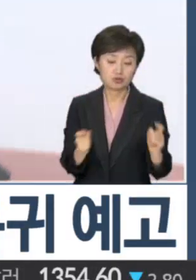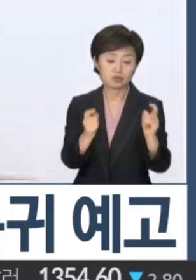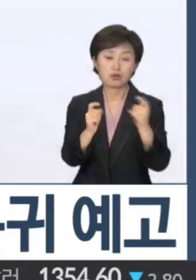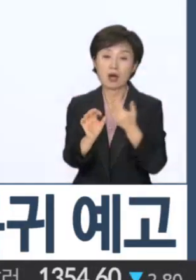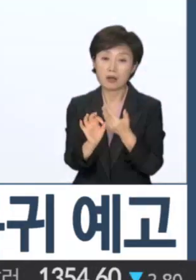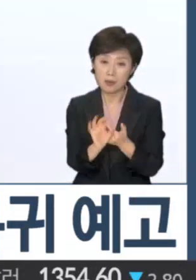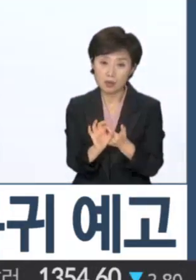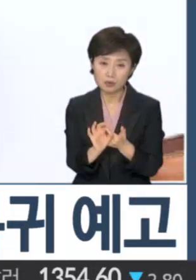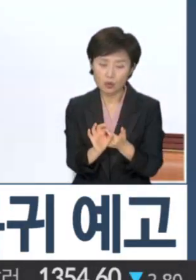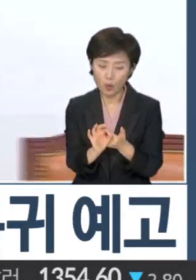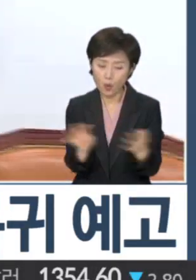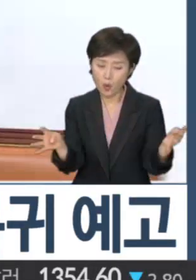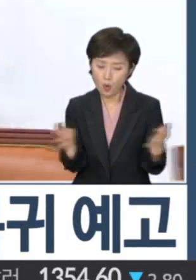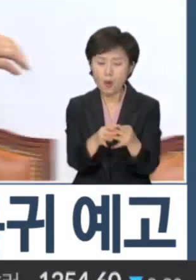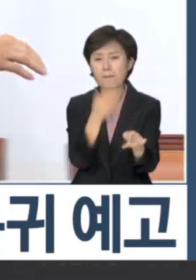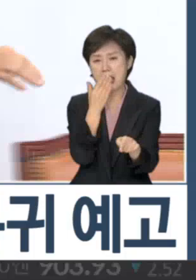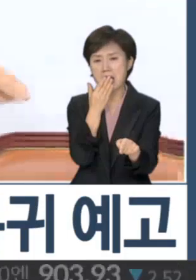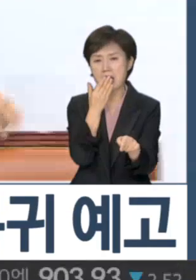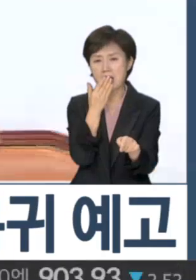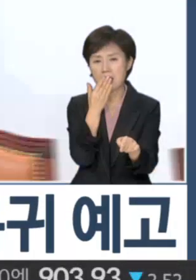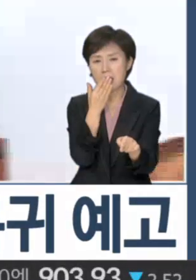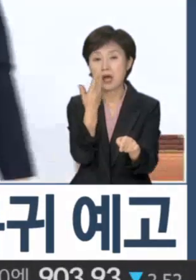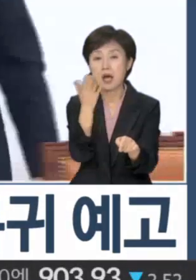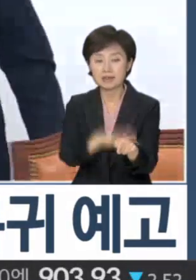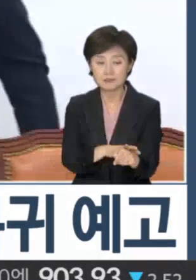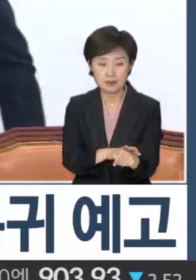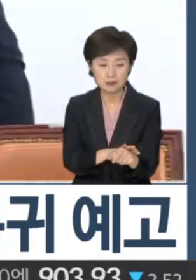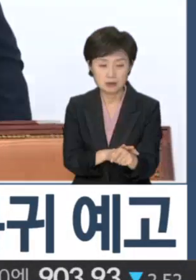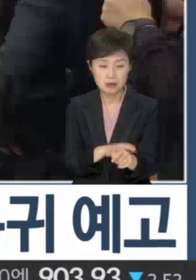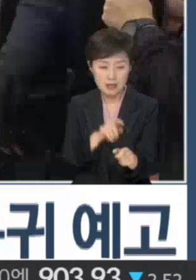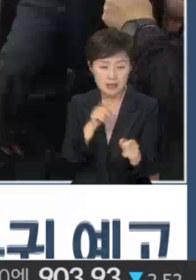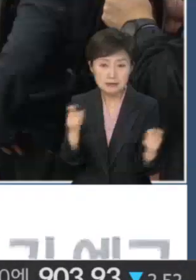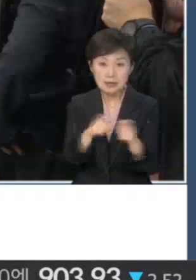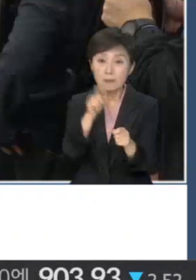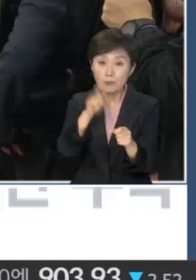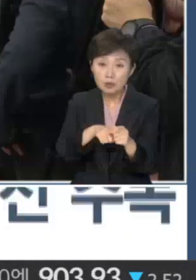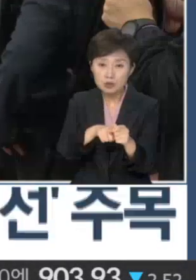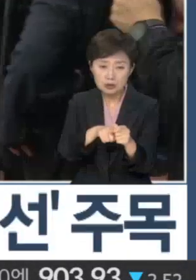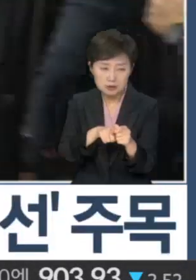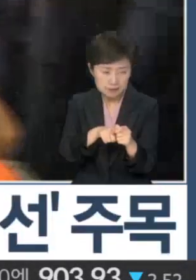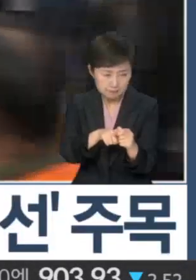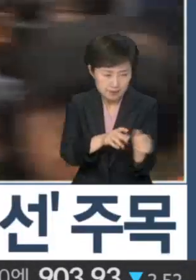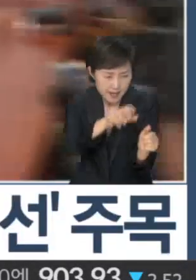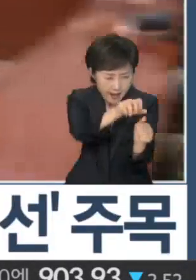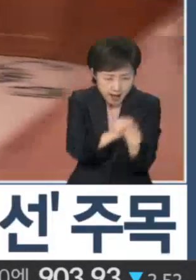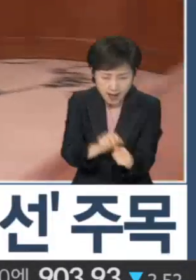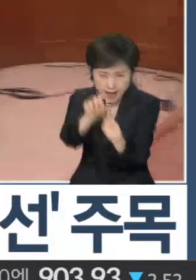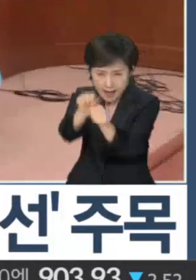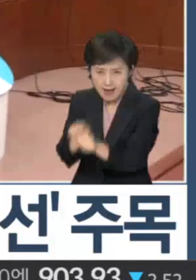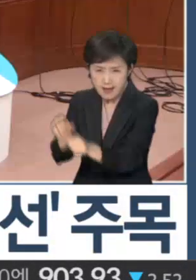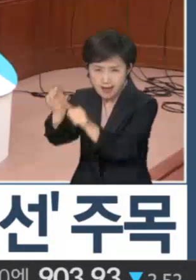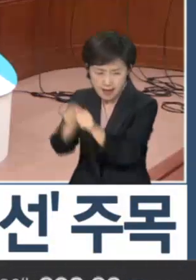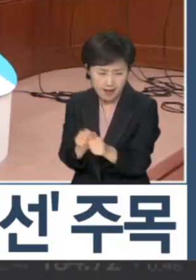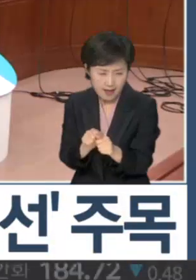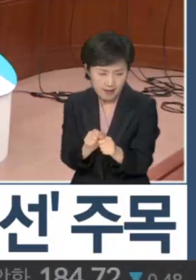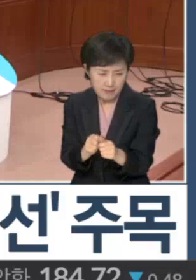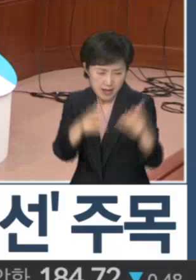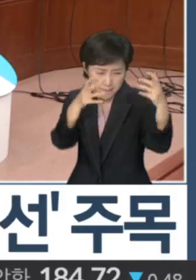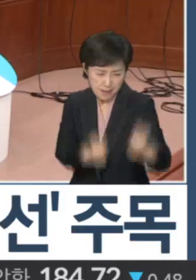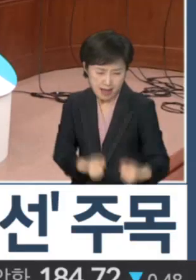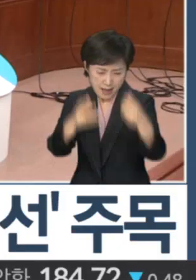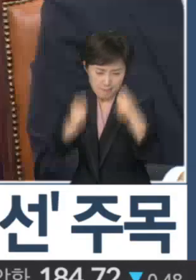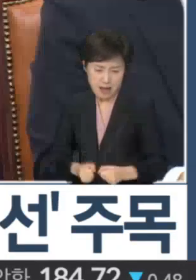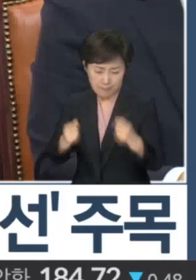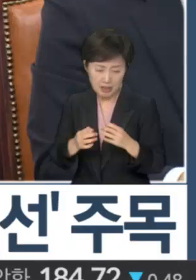생산적인 결론이 도출될 수 있거든요. 하지만 상대를 끌어내려서 정말 모든 것들을 무너뜨릴 것 같은 극단적